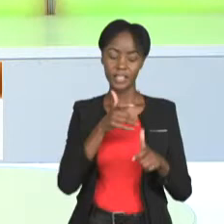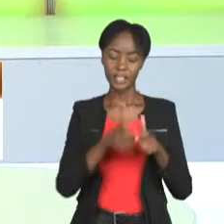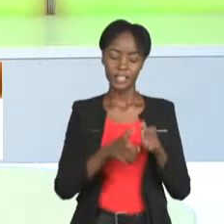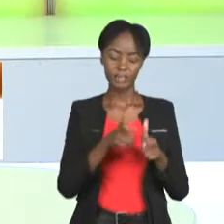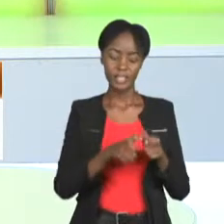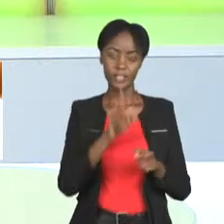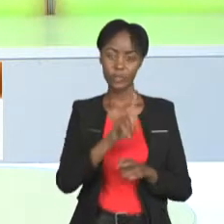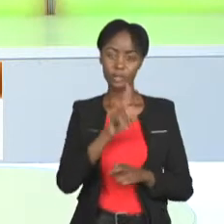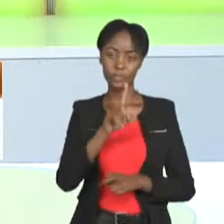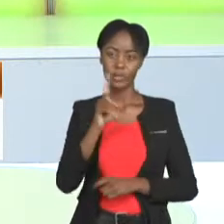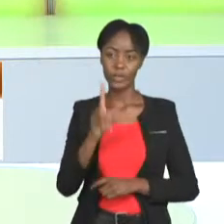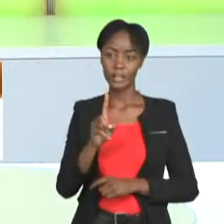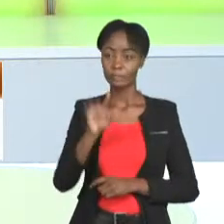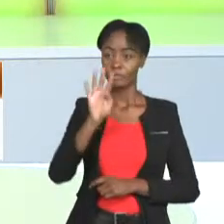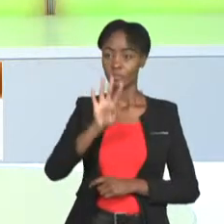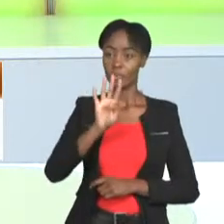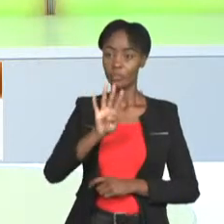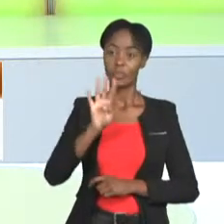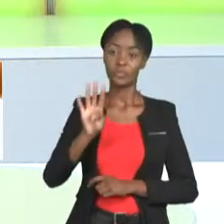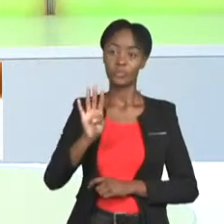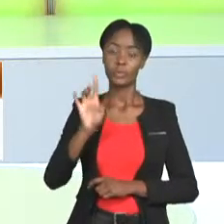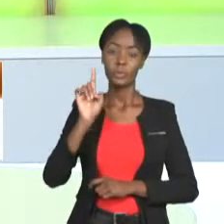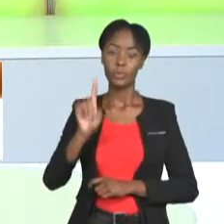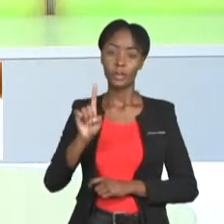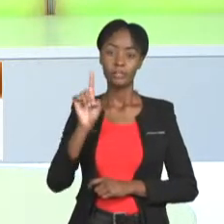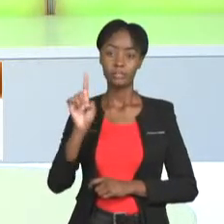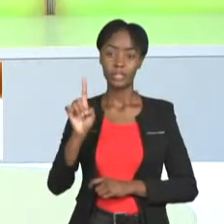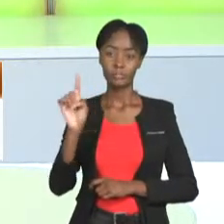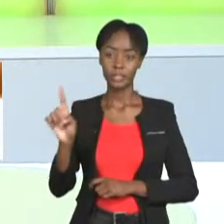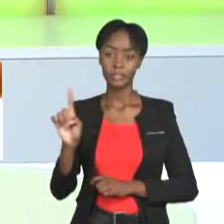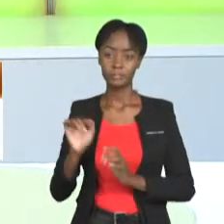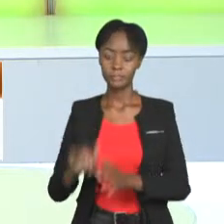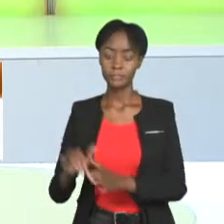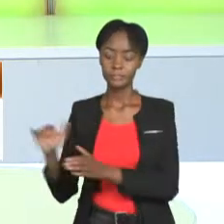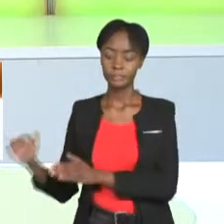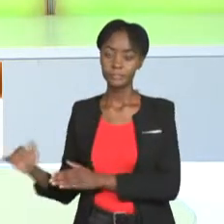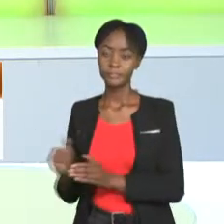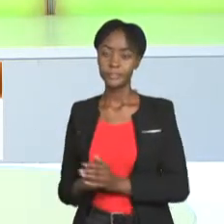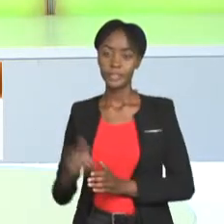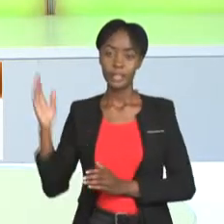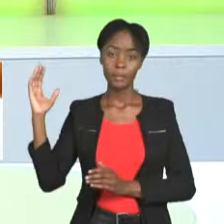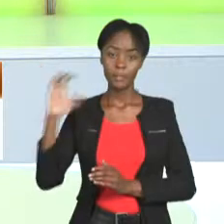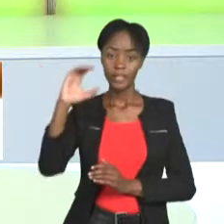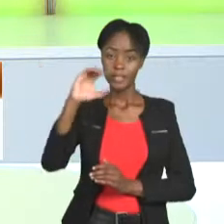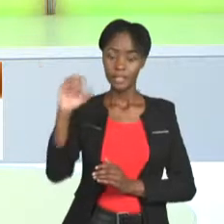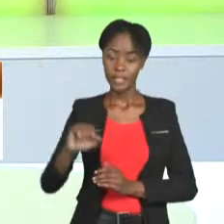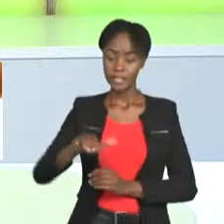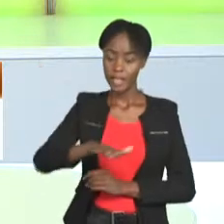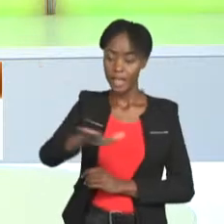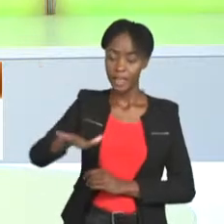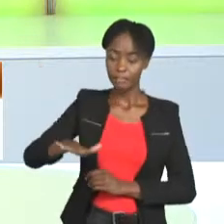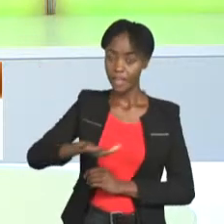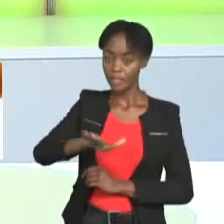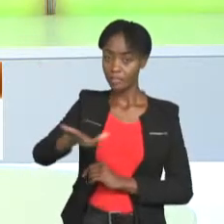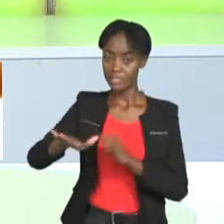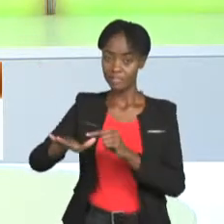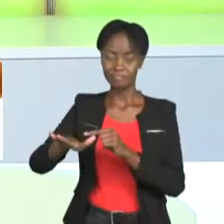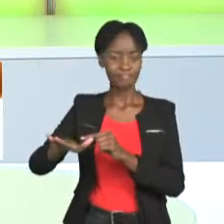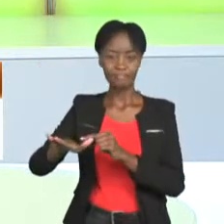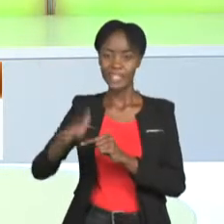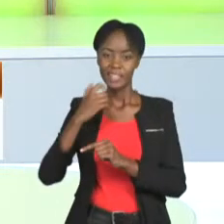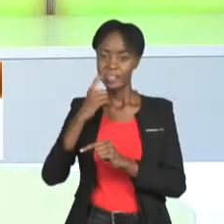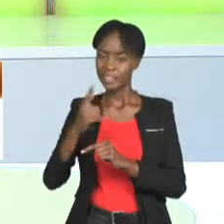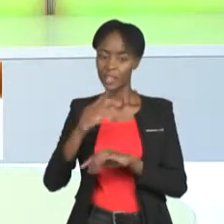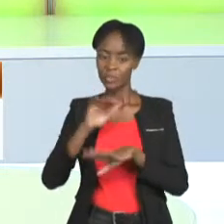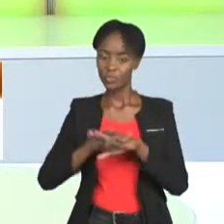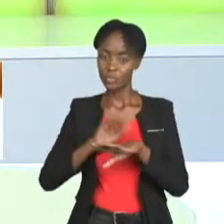ndani ya 111 444 111. Waziri wa mazingira Kiriako Tobiko ametupilia mbali ombi la